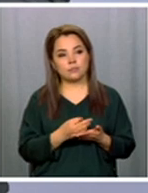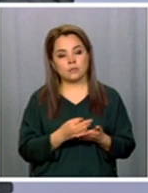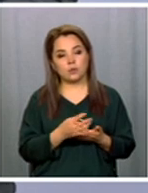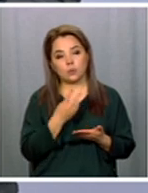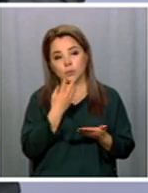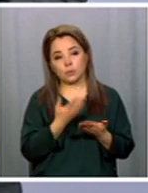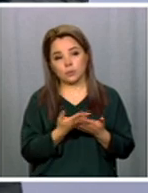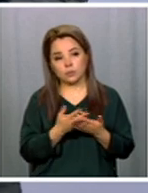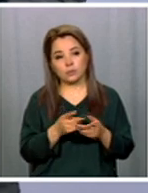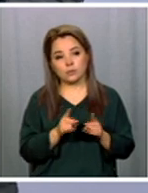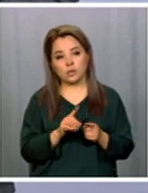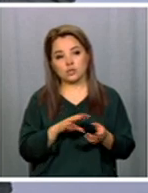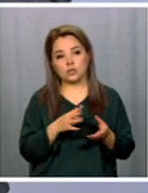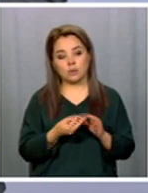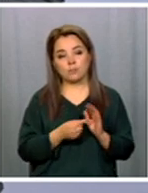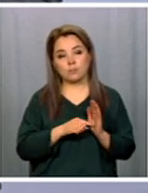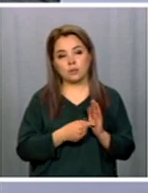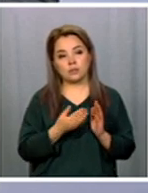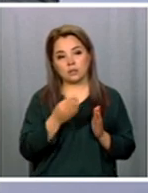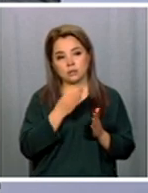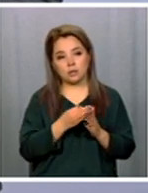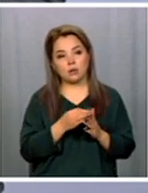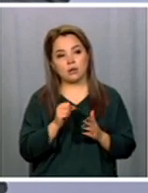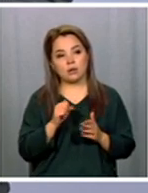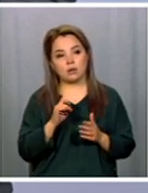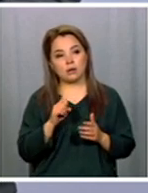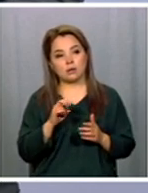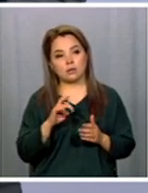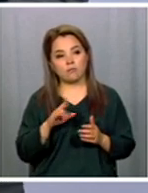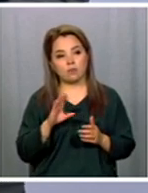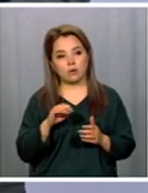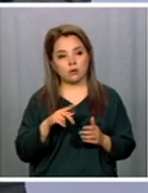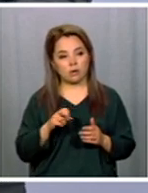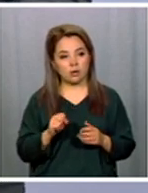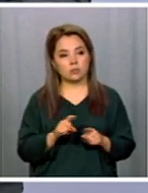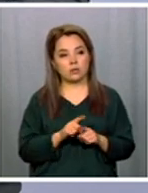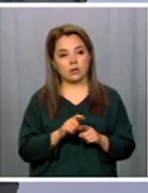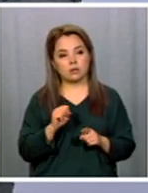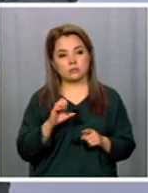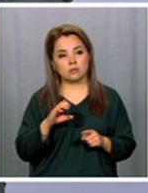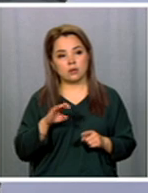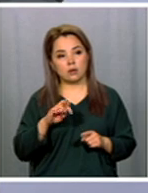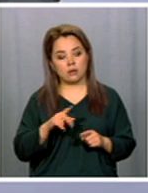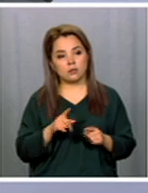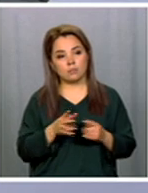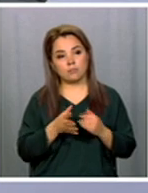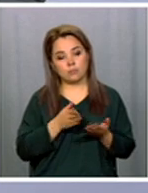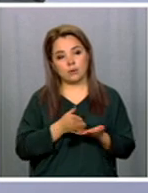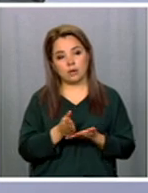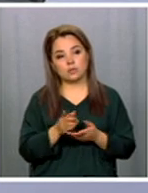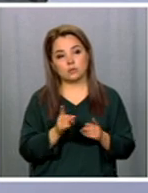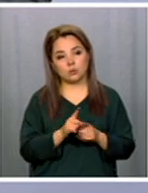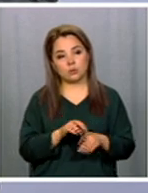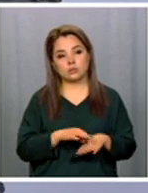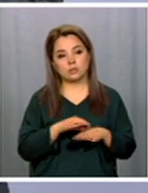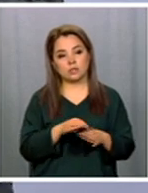көрсетілген, және жалпы мақсаты Архангельск, Волга, Астрахан бағытында шығу еді.